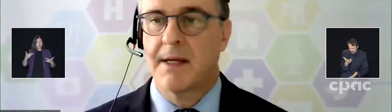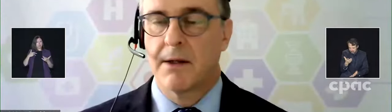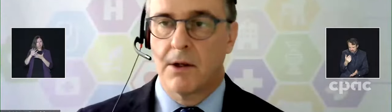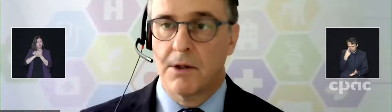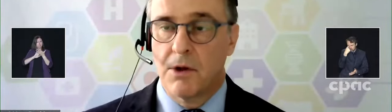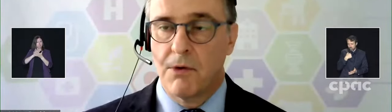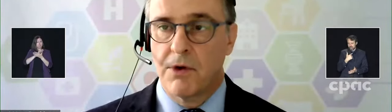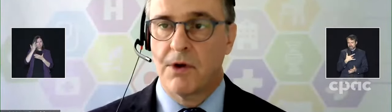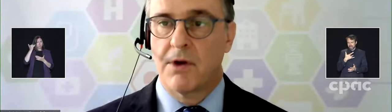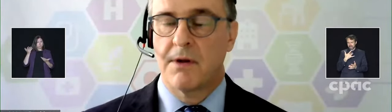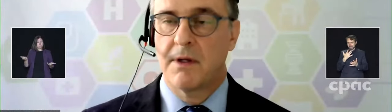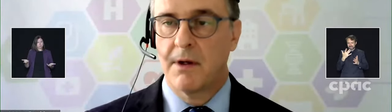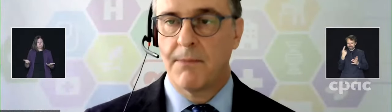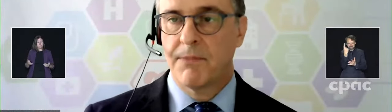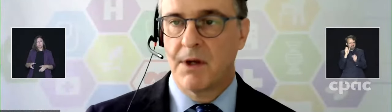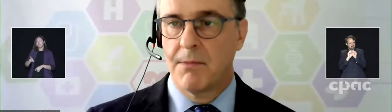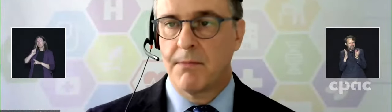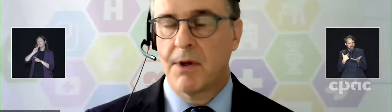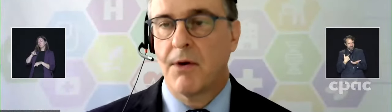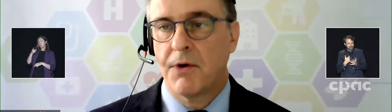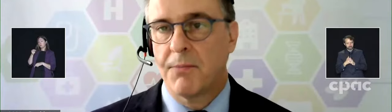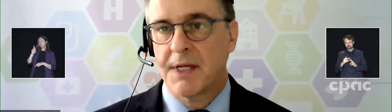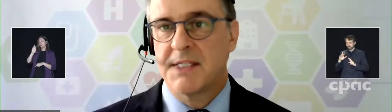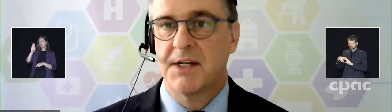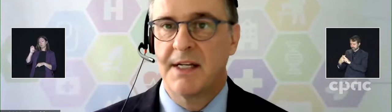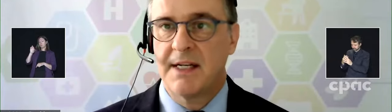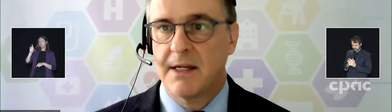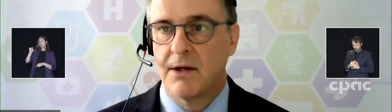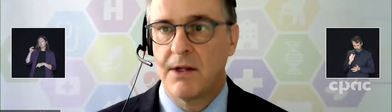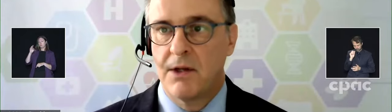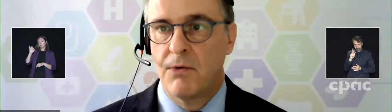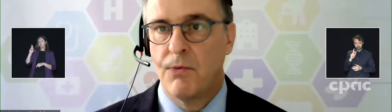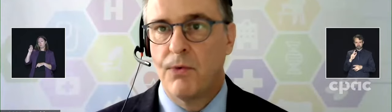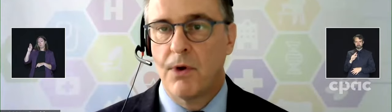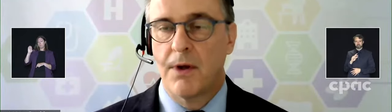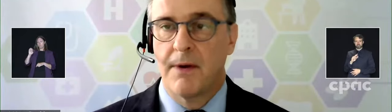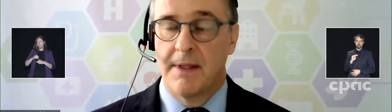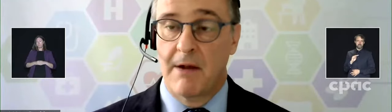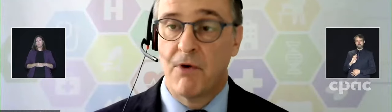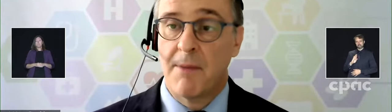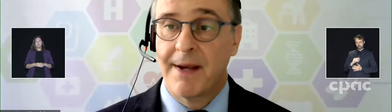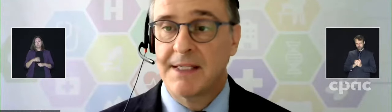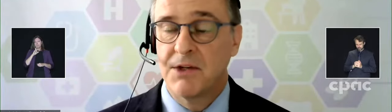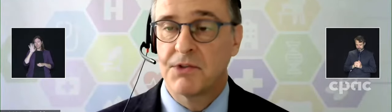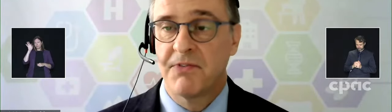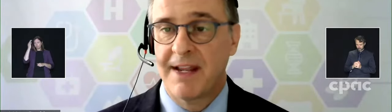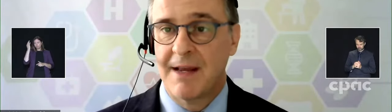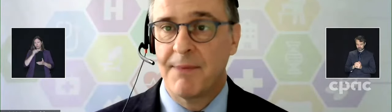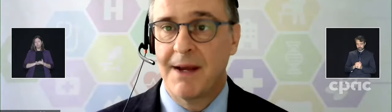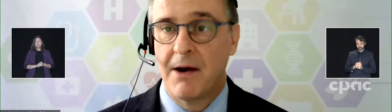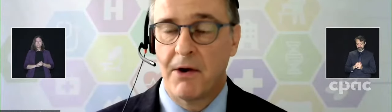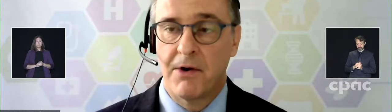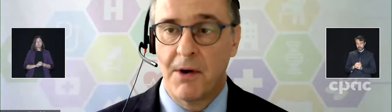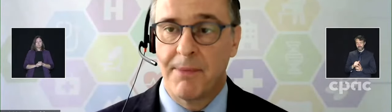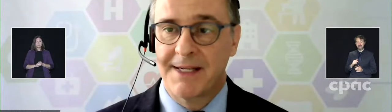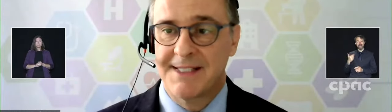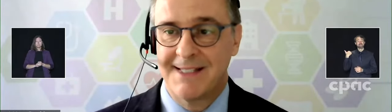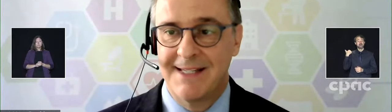Certainement. Donc, comme on a mentionné, y a eu, dans le fond, l'apparition du variant